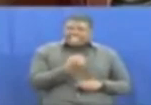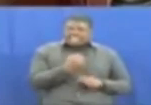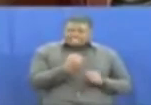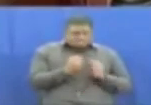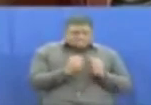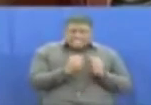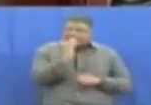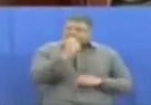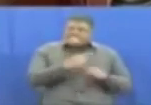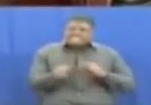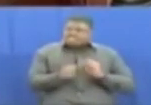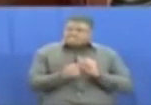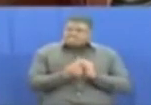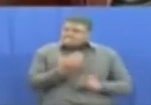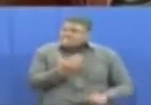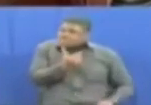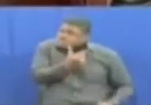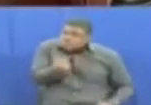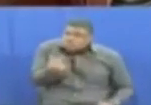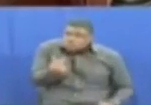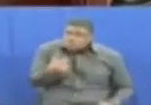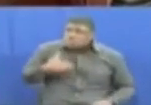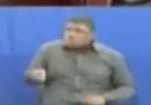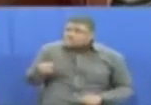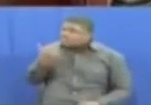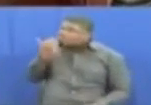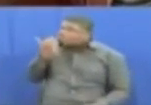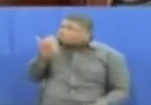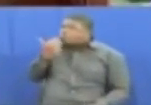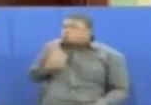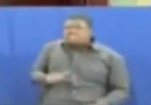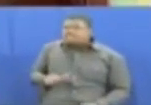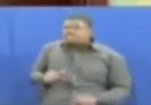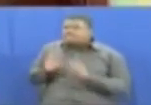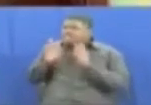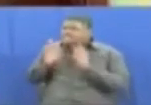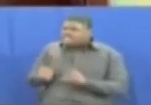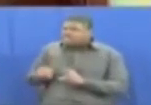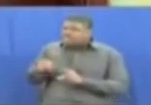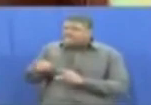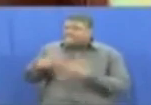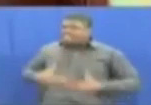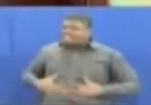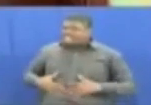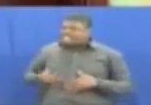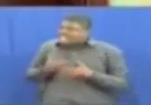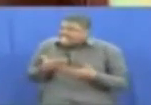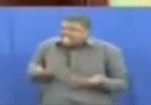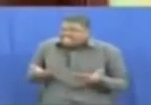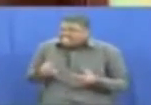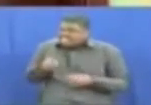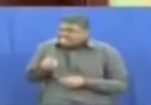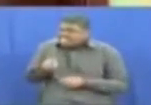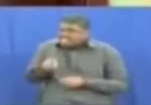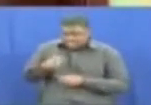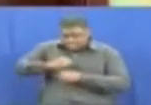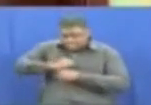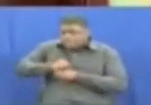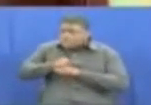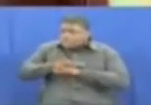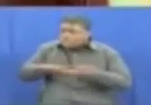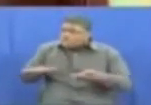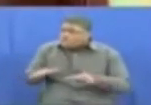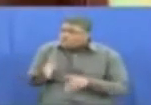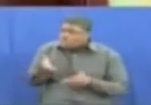wizara nyeti kama ya afya, hivi corona can you manage hii crisis? Kwa tukija kuzungumza, Mheshimiwa Spika,